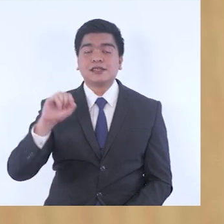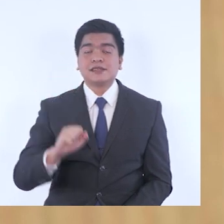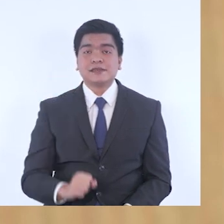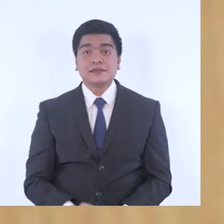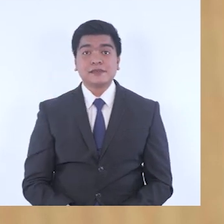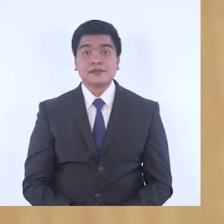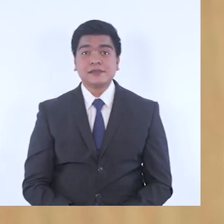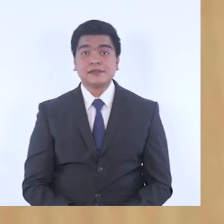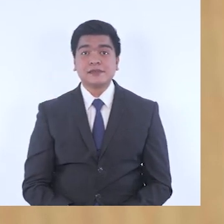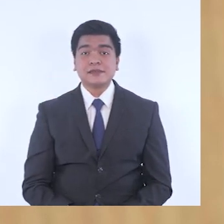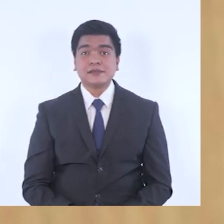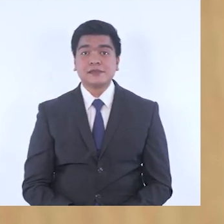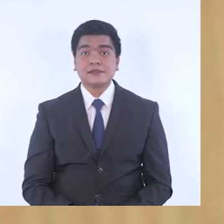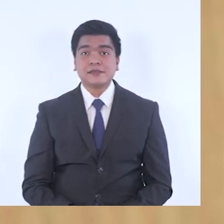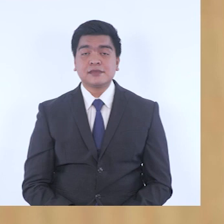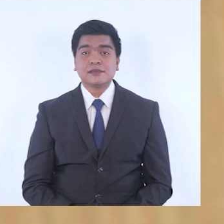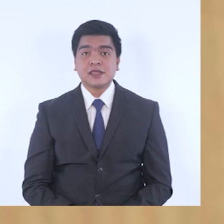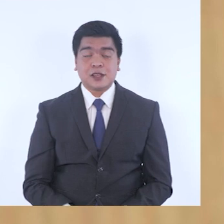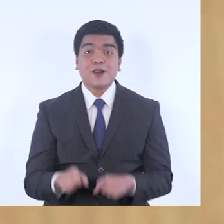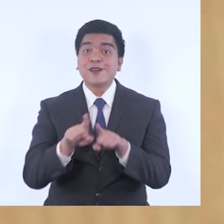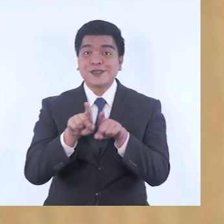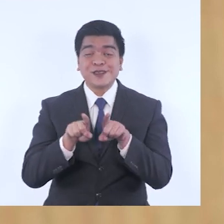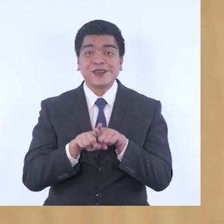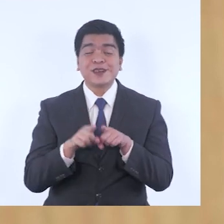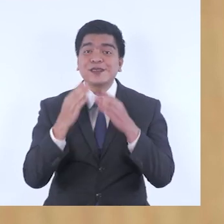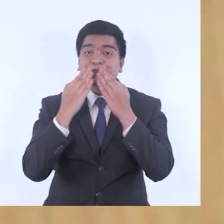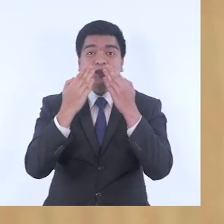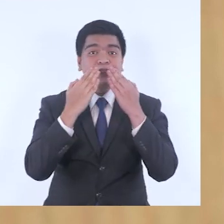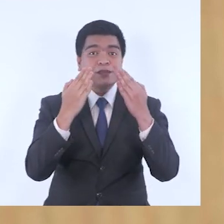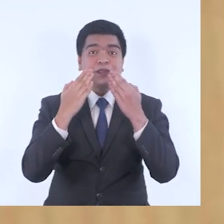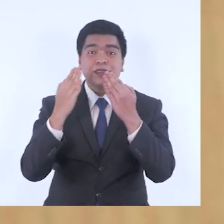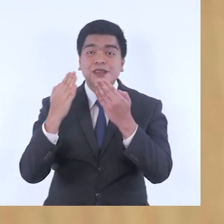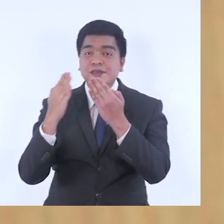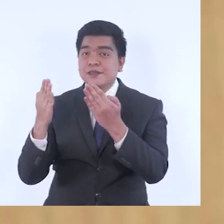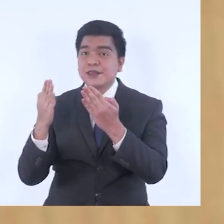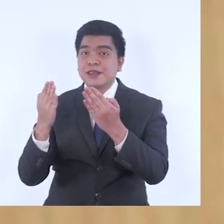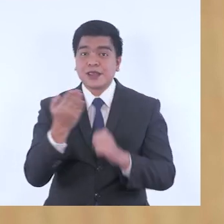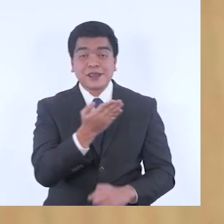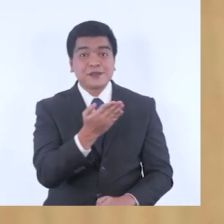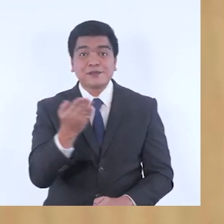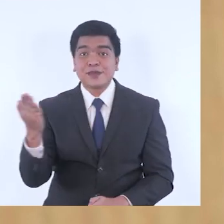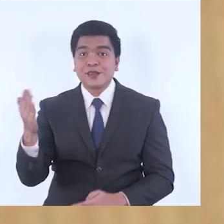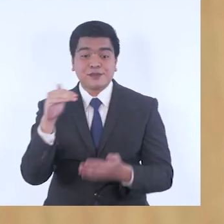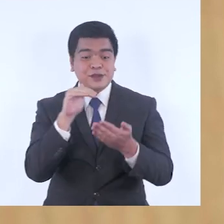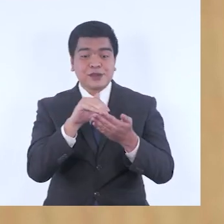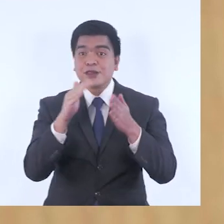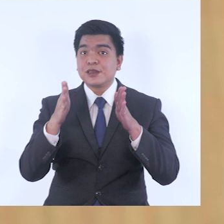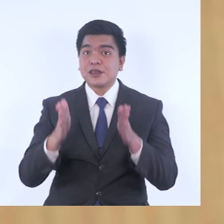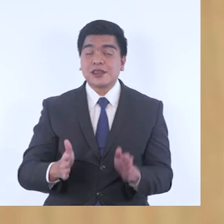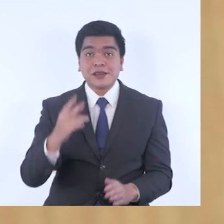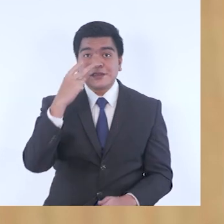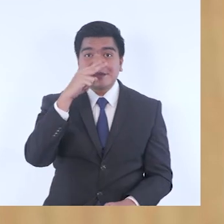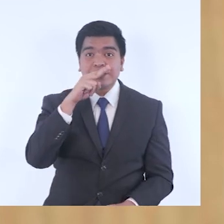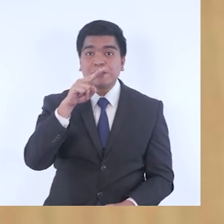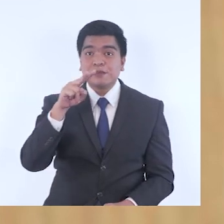o CPSLI. At gayon din, nagpapasalamat kami sa lahat ng mga mag-aaral na ngayon ay